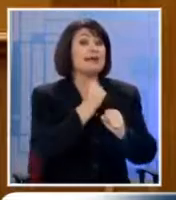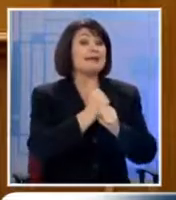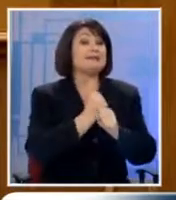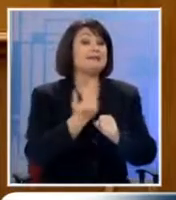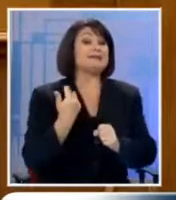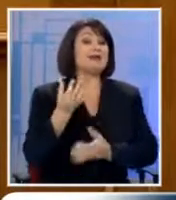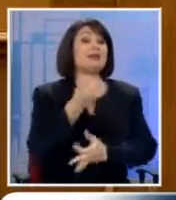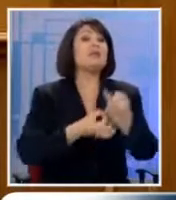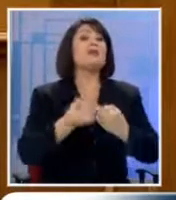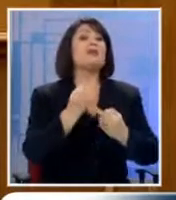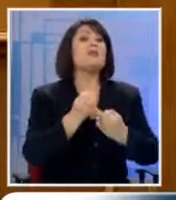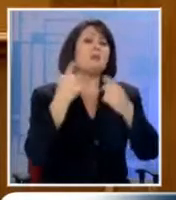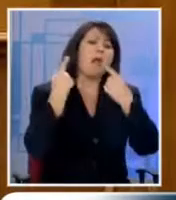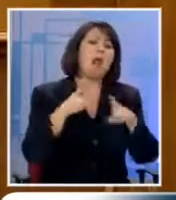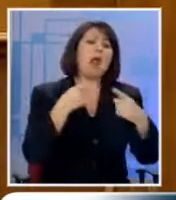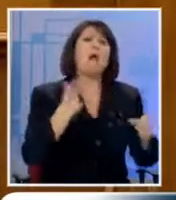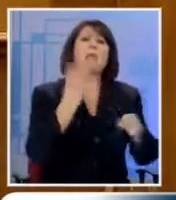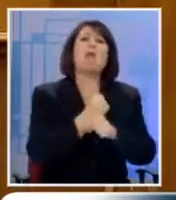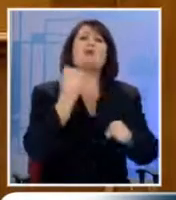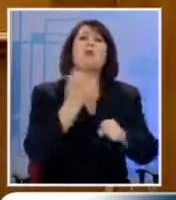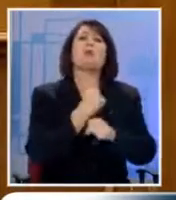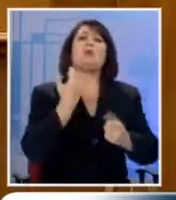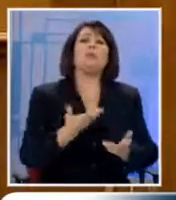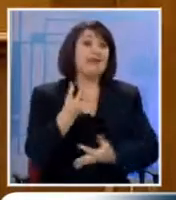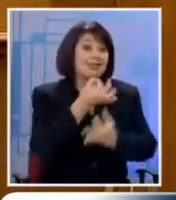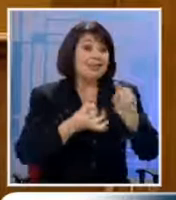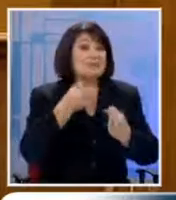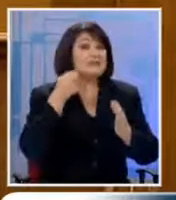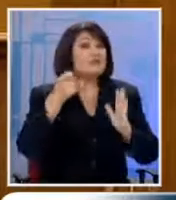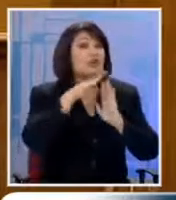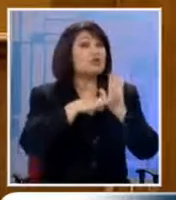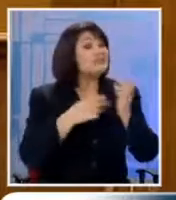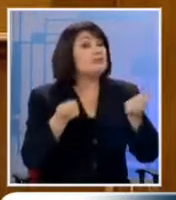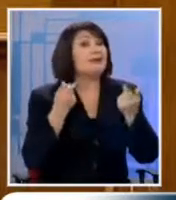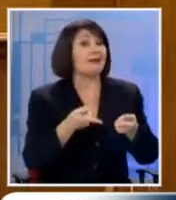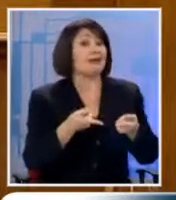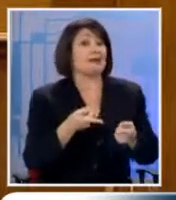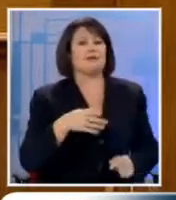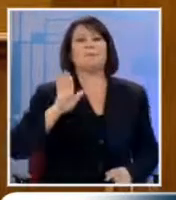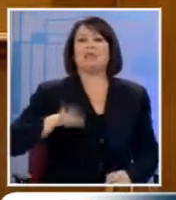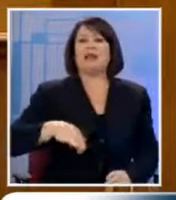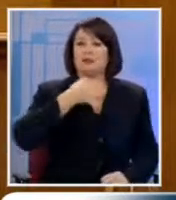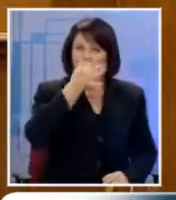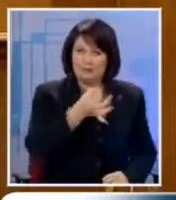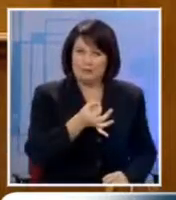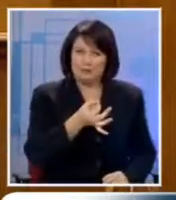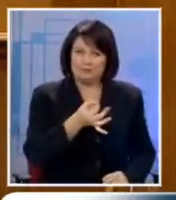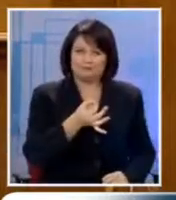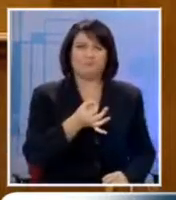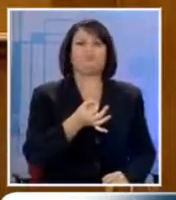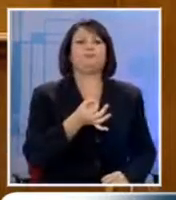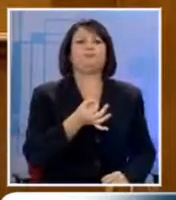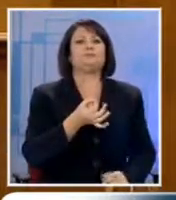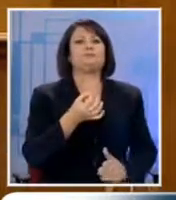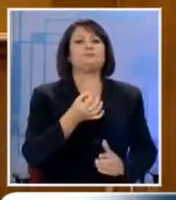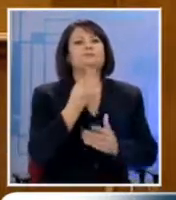κάποια πράγματα, ακούσαμε άλλα, τι επέτυχε και τα υπόλοιπα. Και το τελευταίο από τις παρατηρήσεις, τις ελλειπτικές επαναλαμβάνω, το